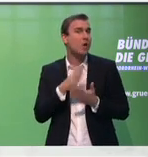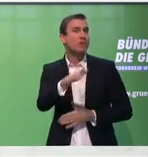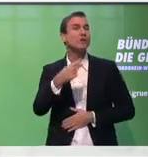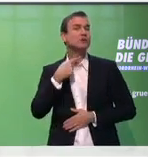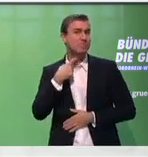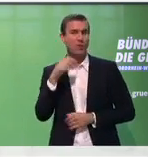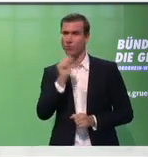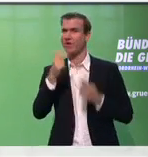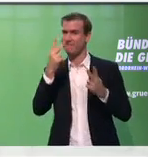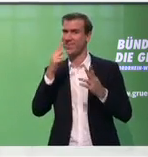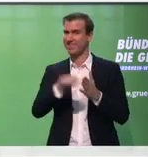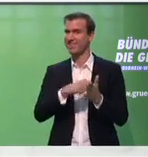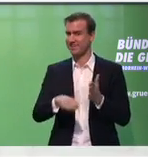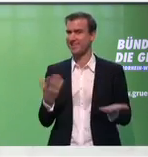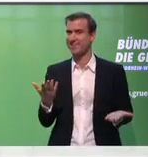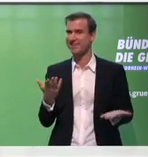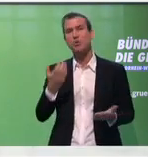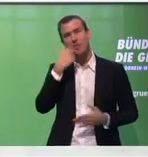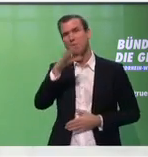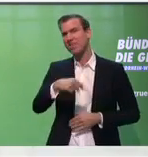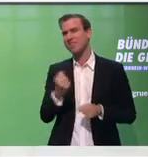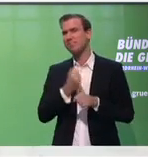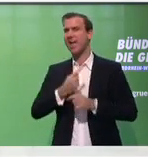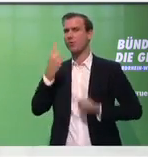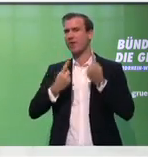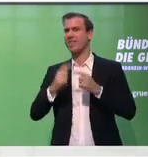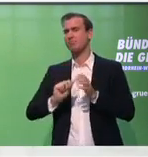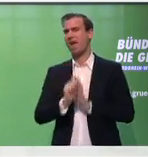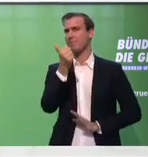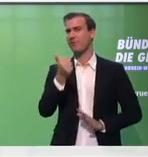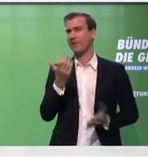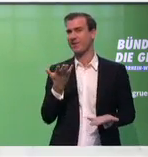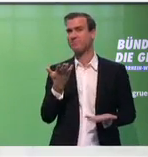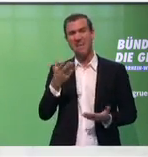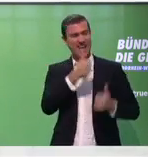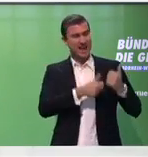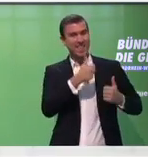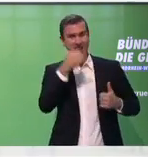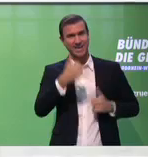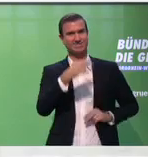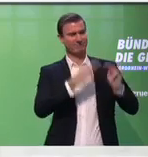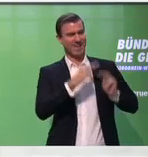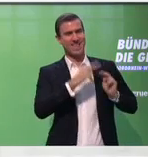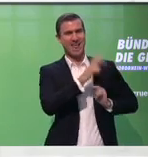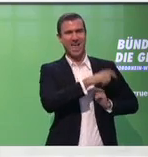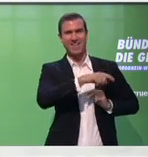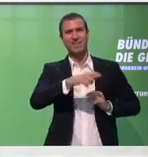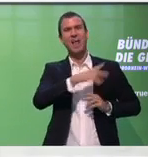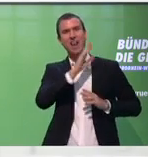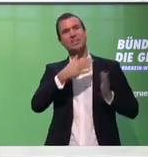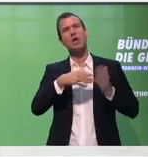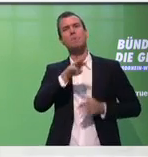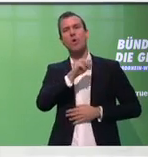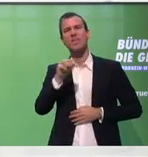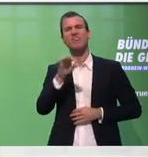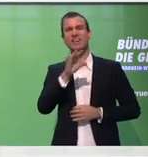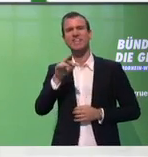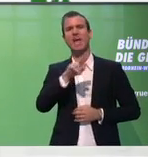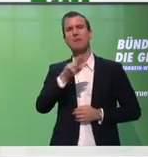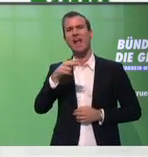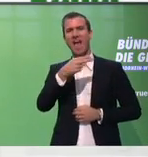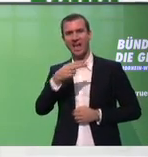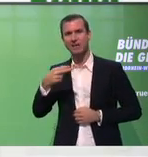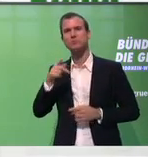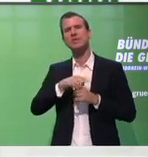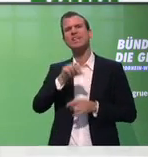Stimme zählt. Mach mit bei der Green Primary. Lerne unsere Kandidaten kennen. Jürgen B., Monika Frassoni, Rebecca Harms und